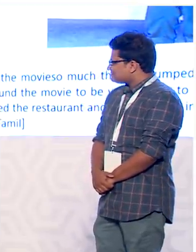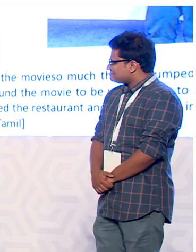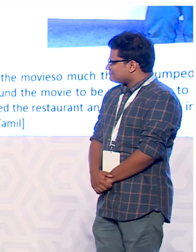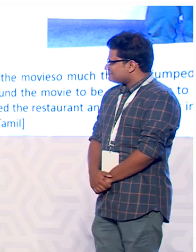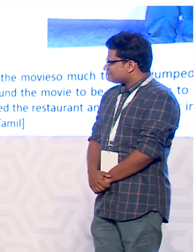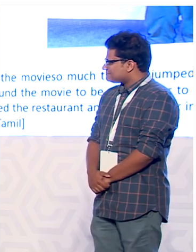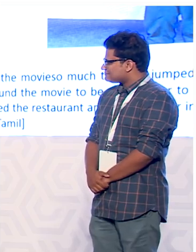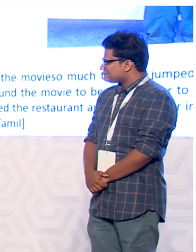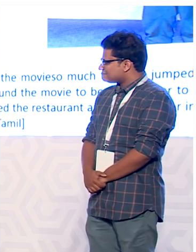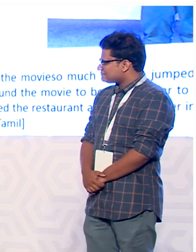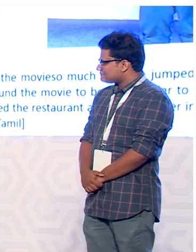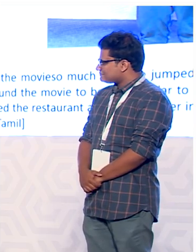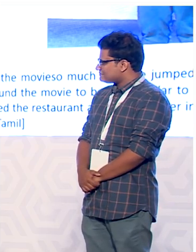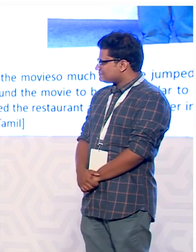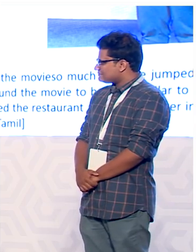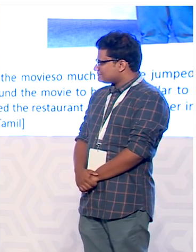ஆசை